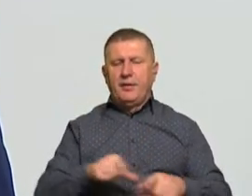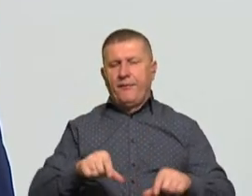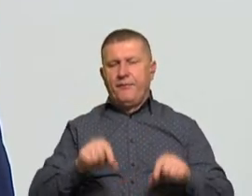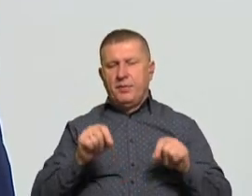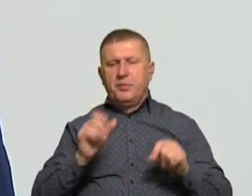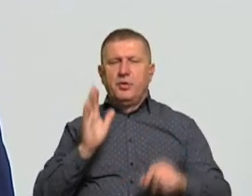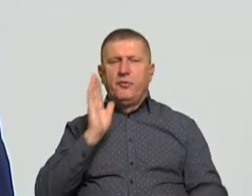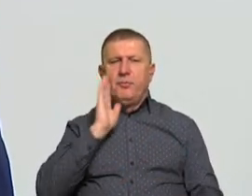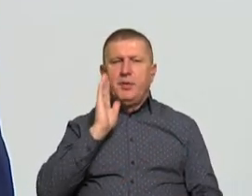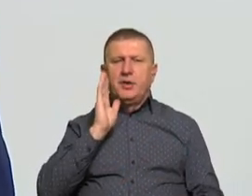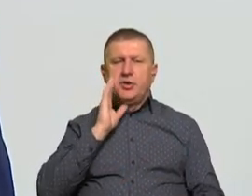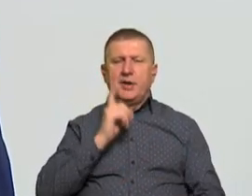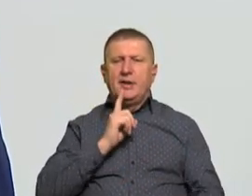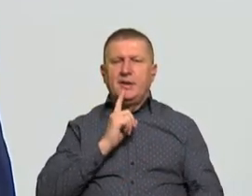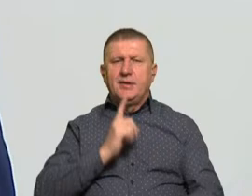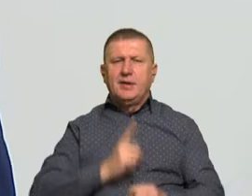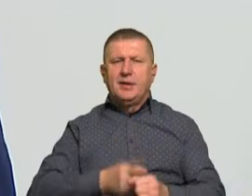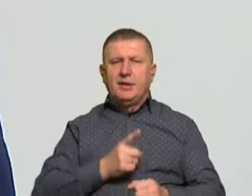oczywiście mieszkańcy.